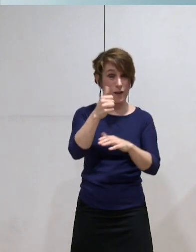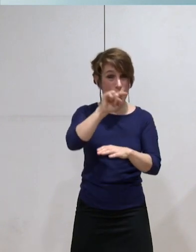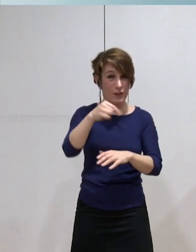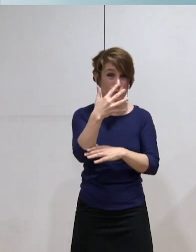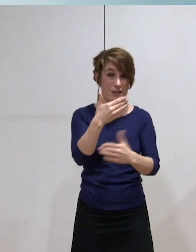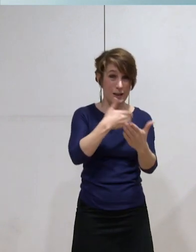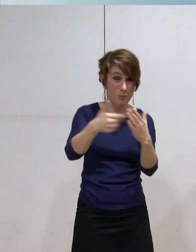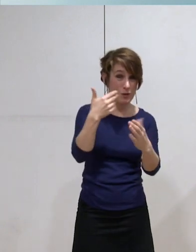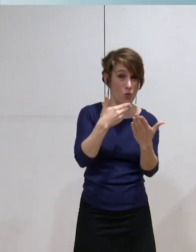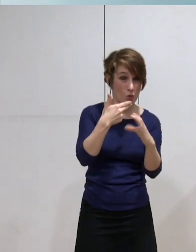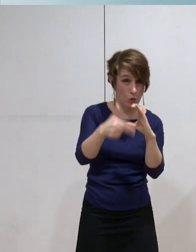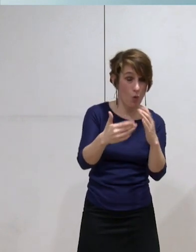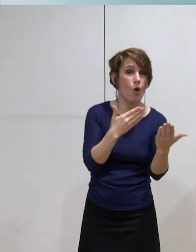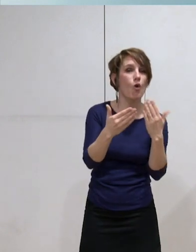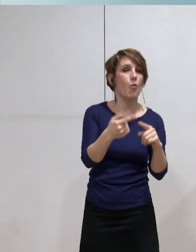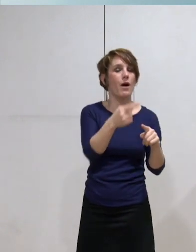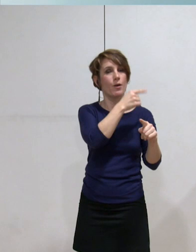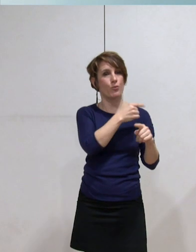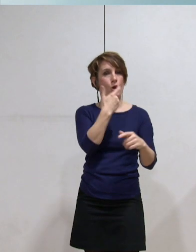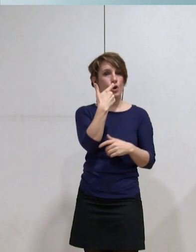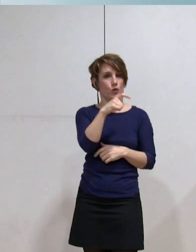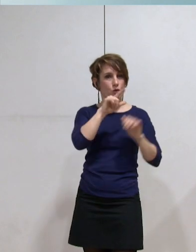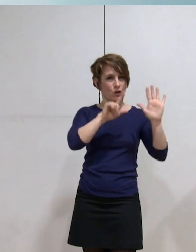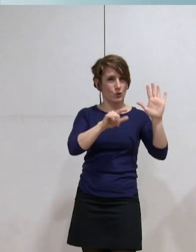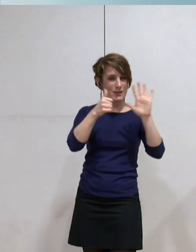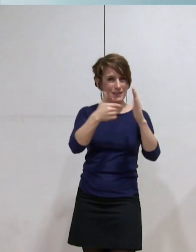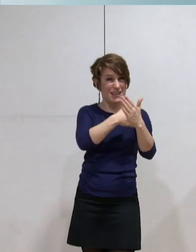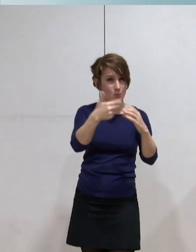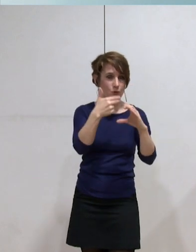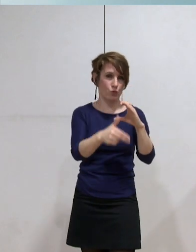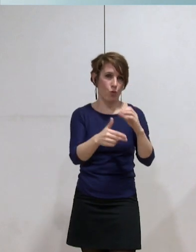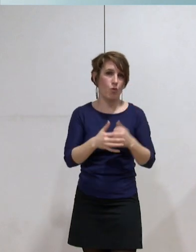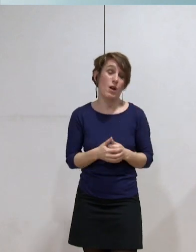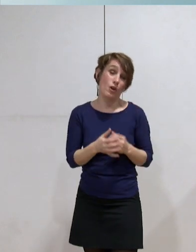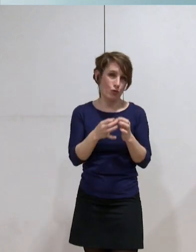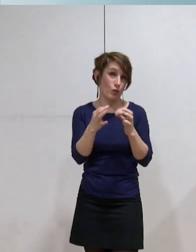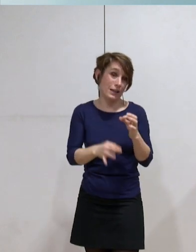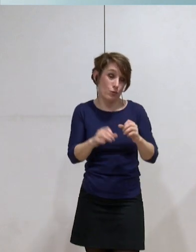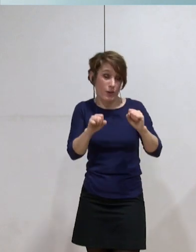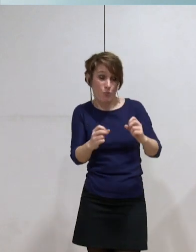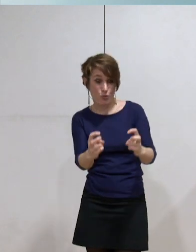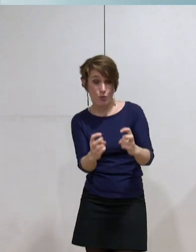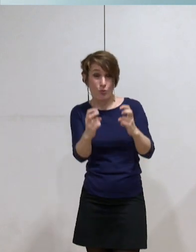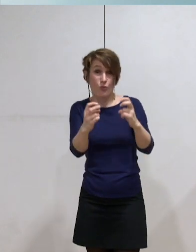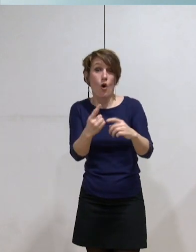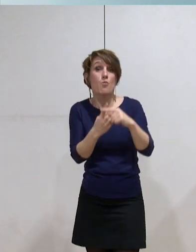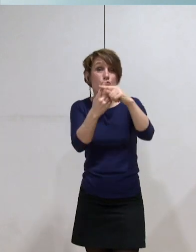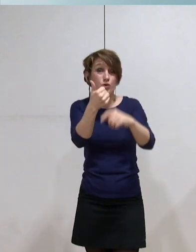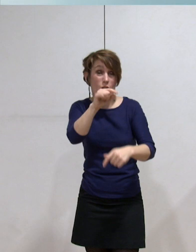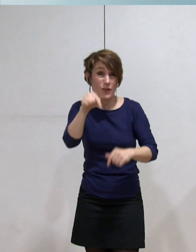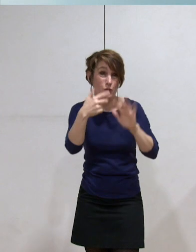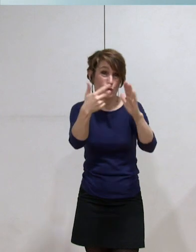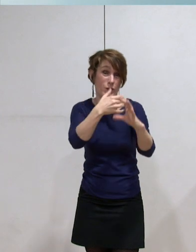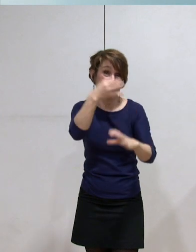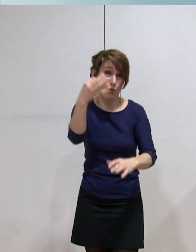contre 276,5 millions d'euros en 2015 soit une hausse potentielle de 1,8 % entre 2015